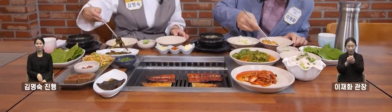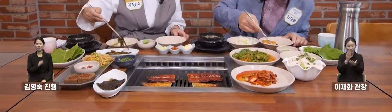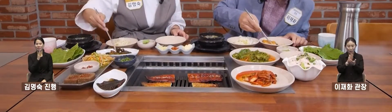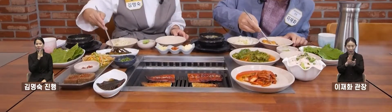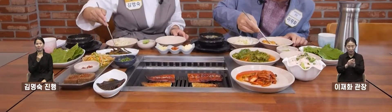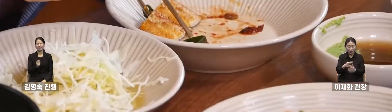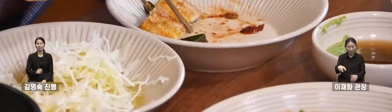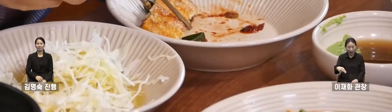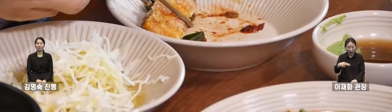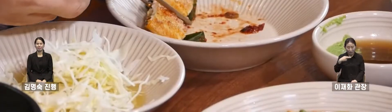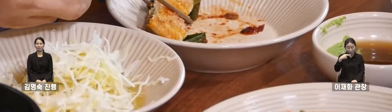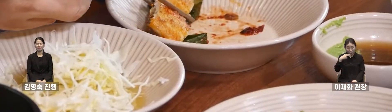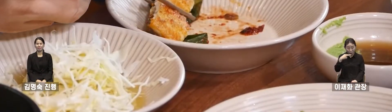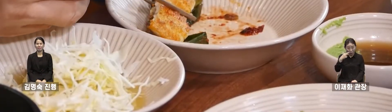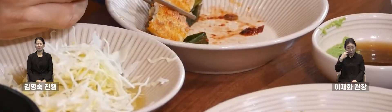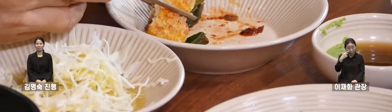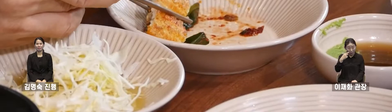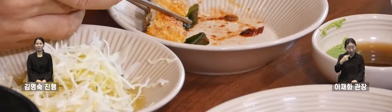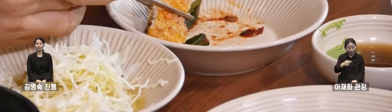이제 이렇게 한번 먹어보자. 네.